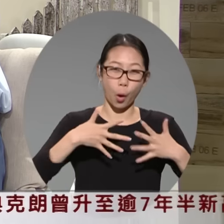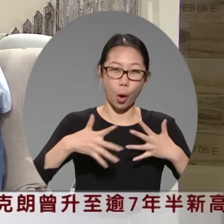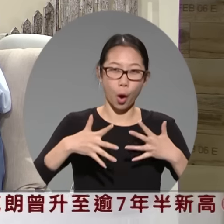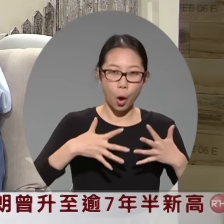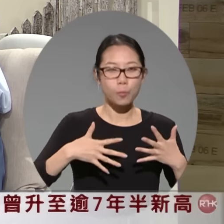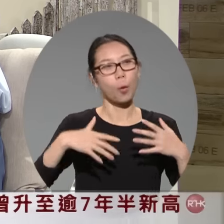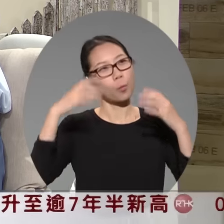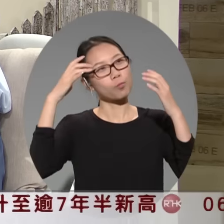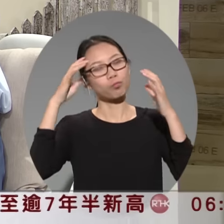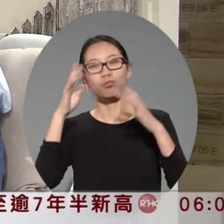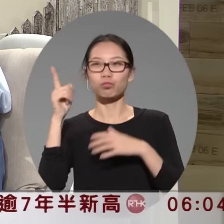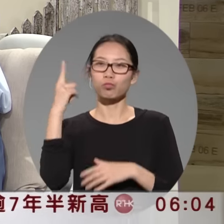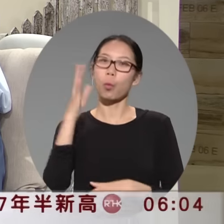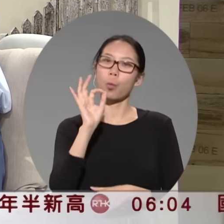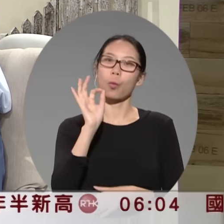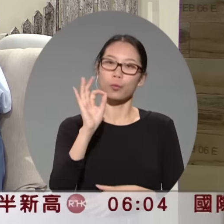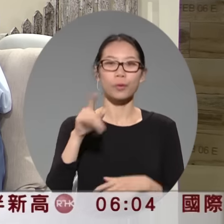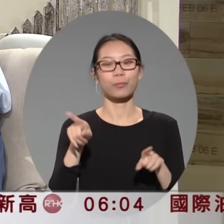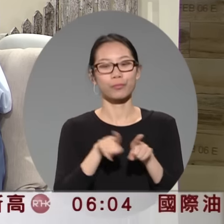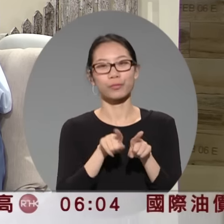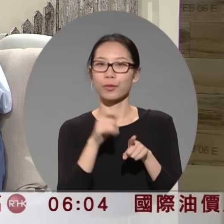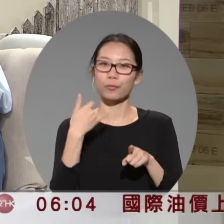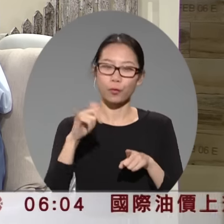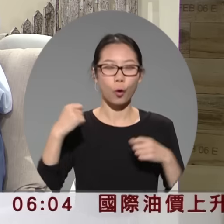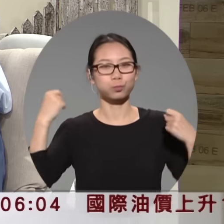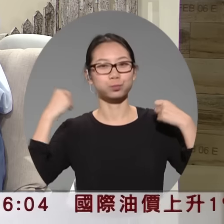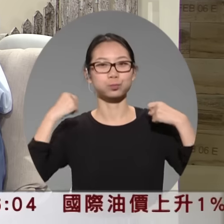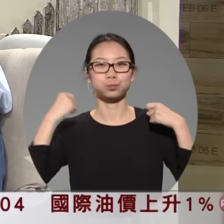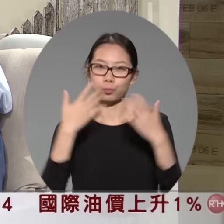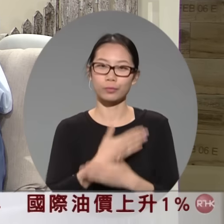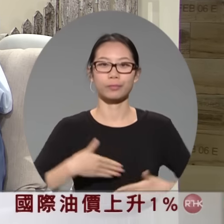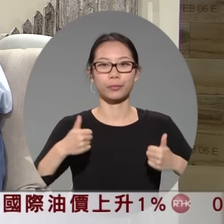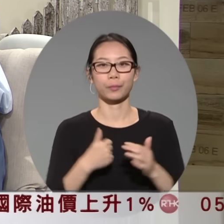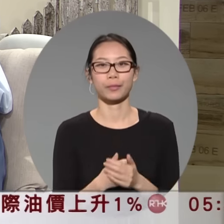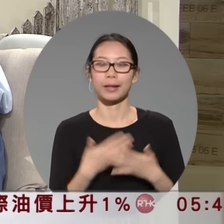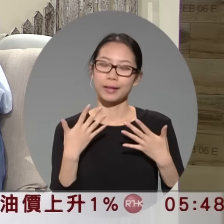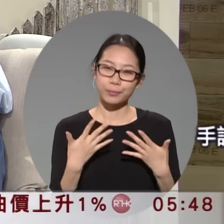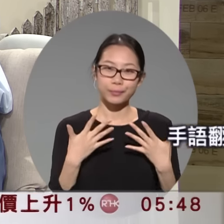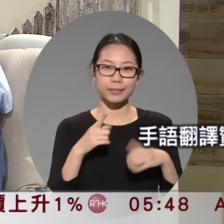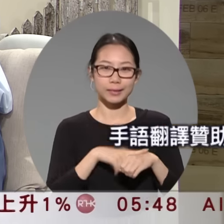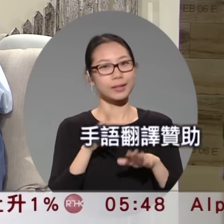又不錯，一定要出去舒展下筋骨，身體才會健康。好啦，今集節目時